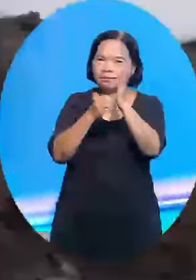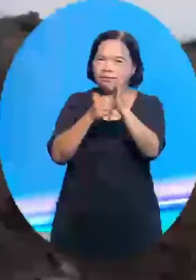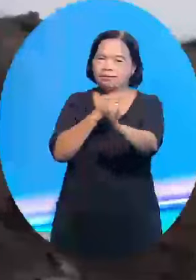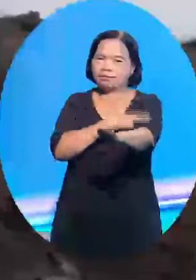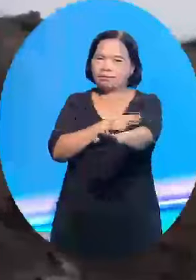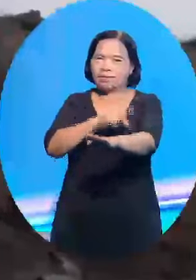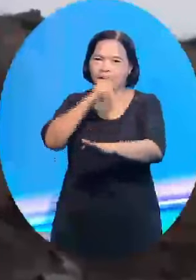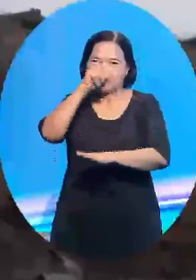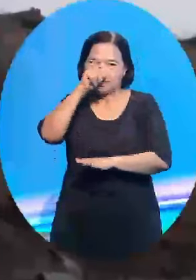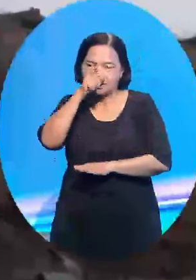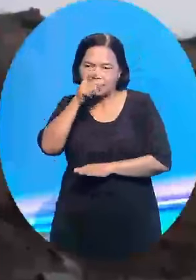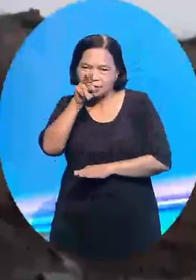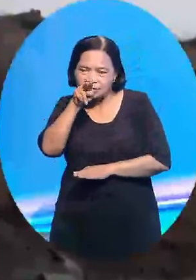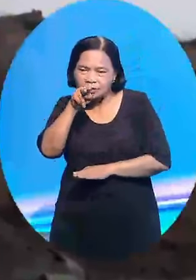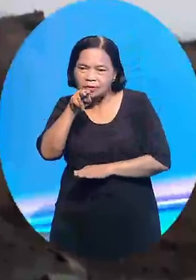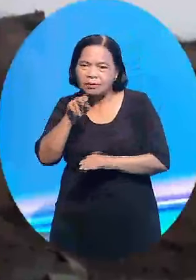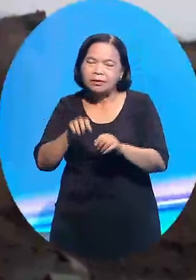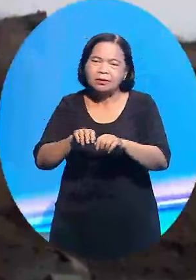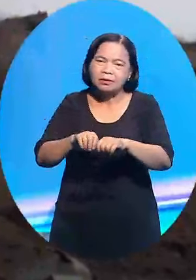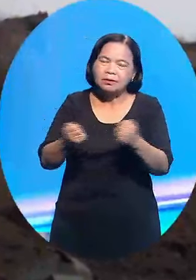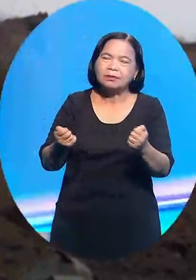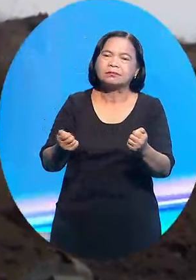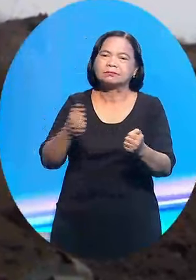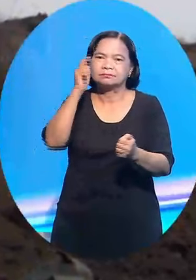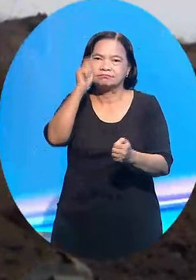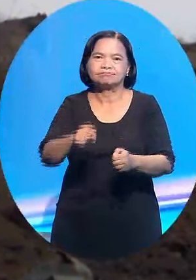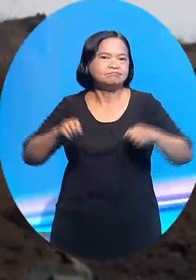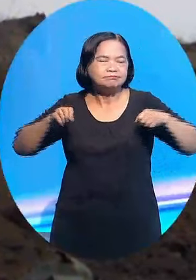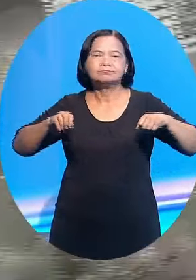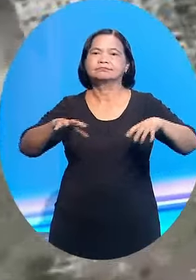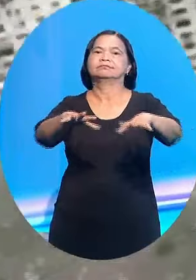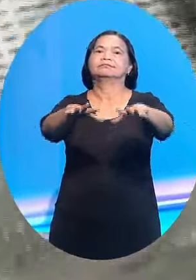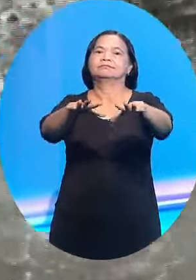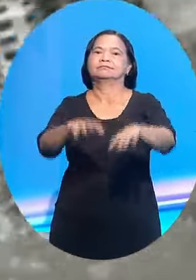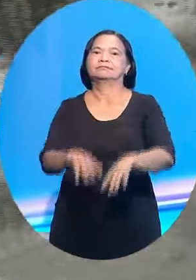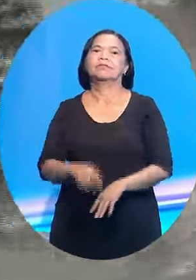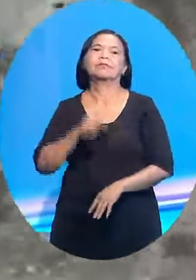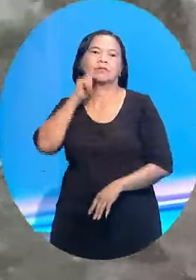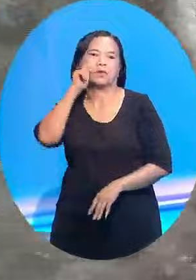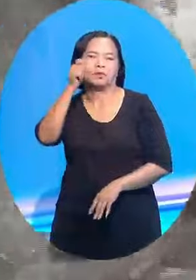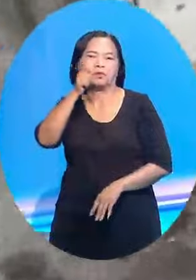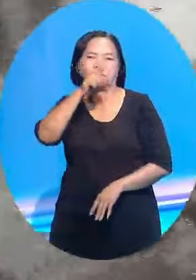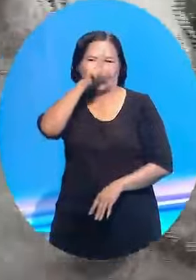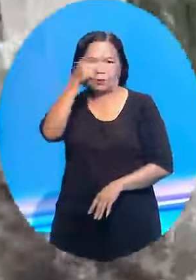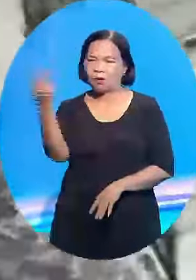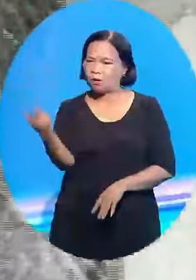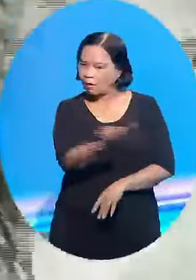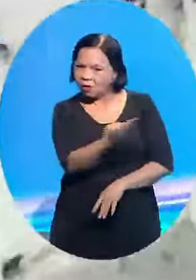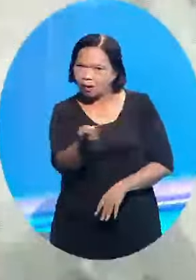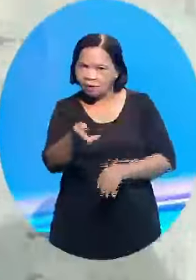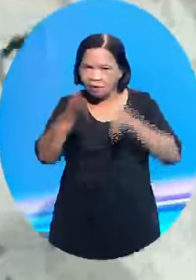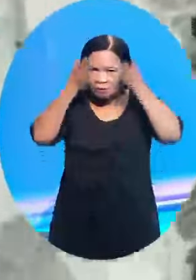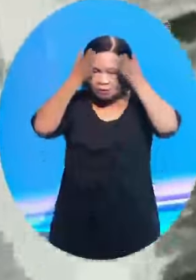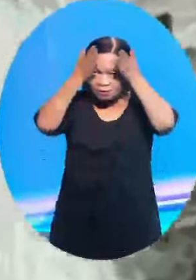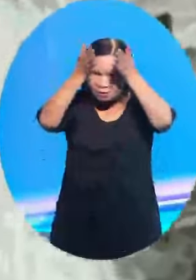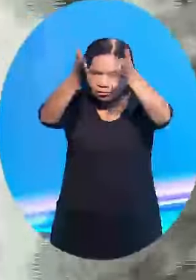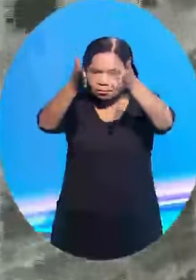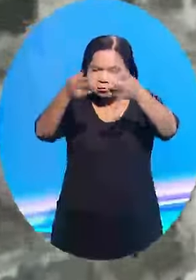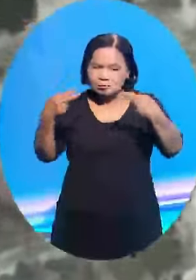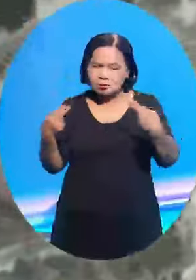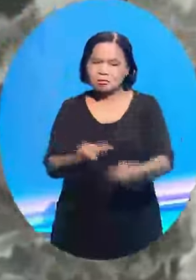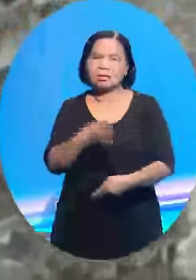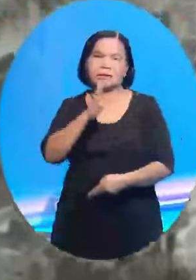lượng Nga ít chú ý đến tổn thất nhân lực khi tiến hành các cuộc tấn công. Cả Ukraine và Nga đều đang tập trung vào chiến trường Bakhmut.